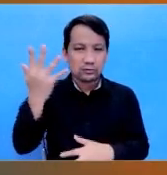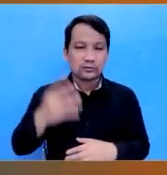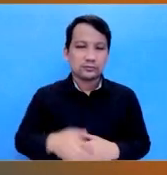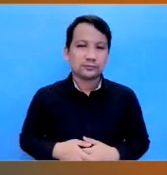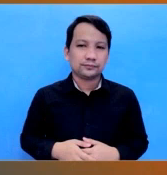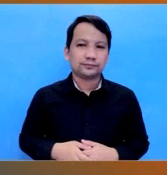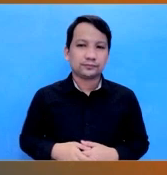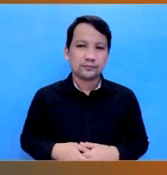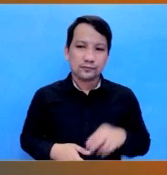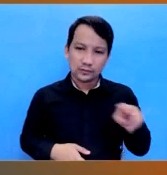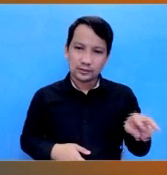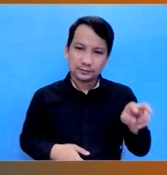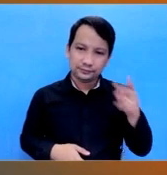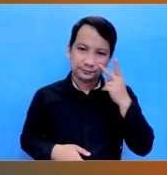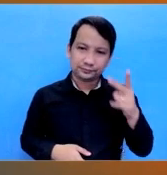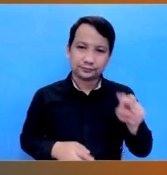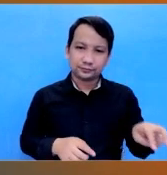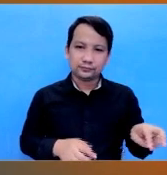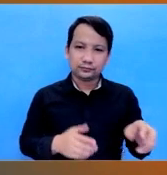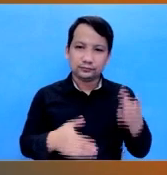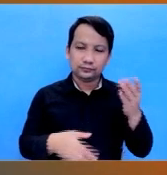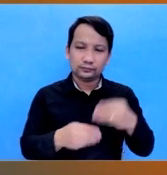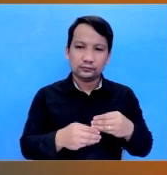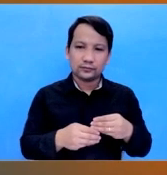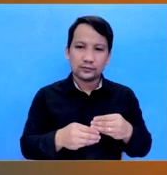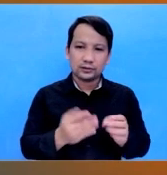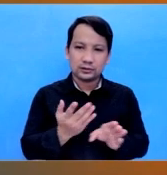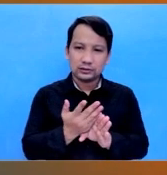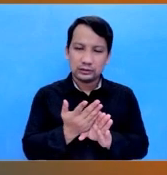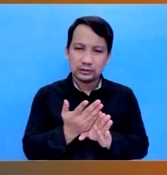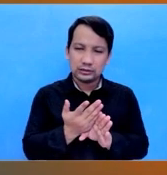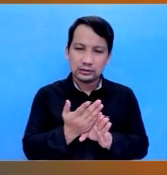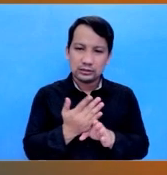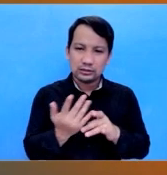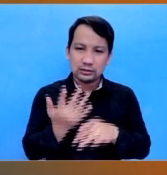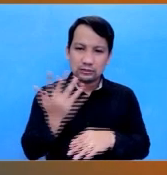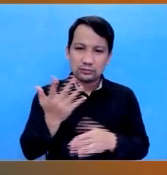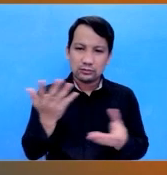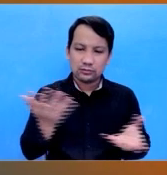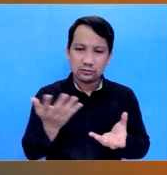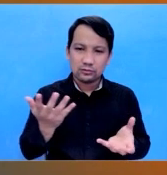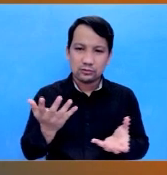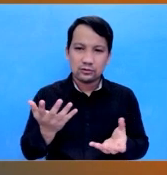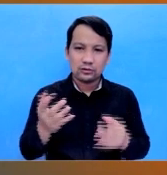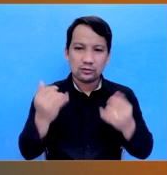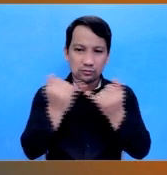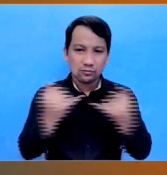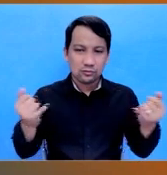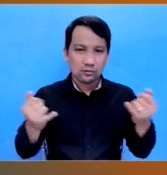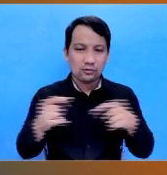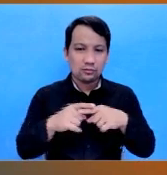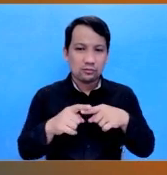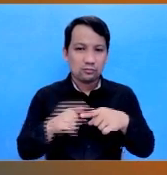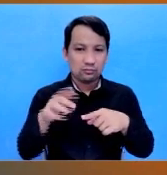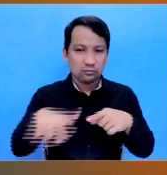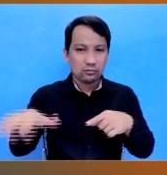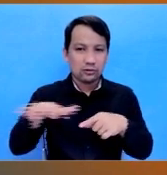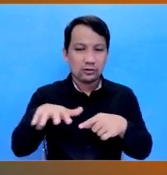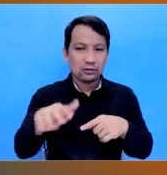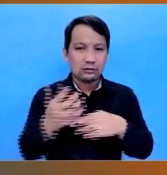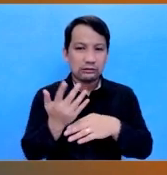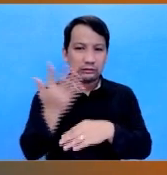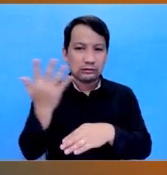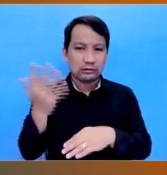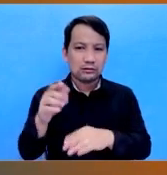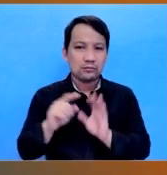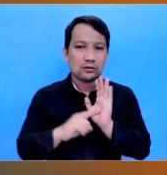namin yun, ma'am, sinuturo niyang part ng bus na kung saan nagliyab. Nasa wiring din din talaga siya, ma'am, yung air conditioning